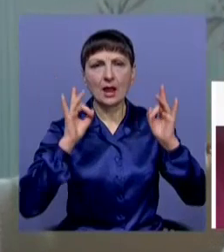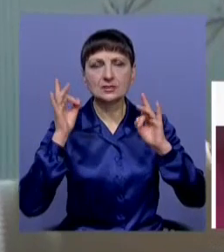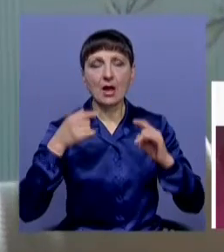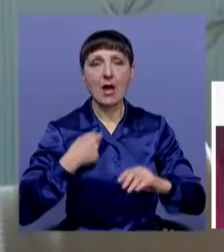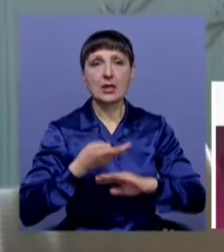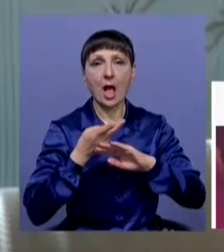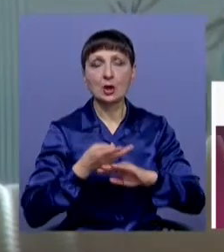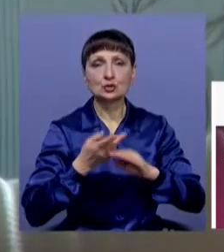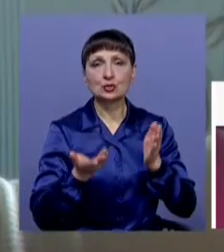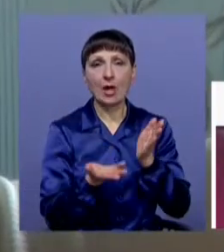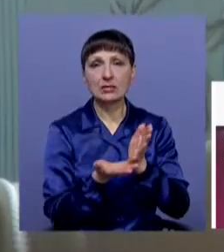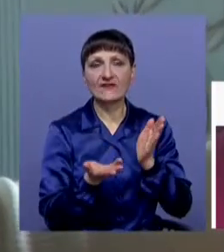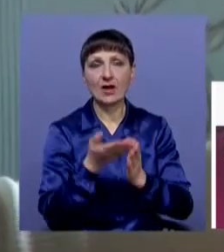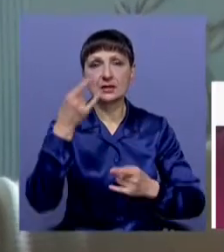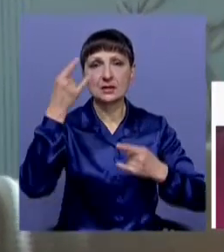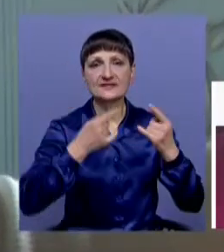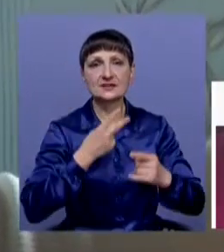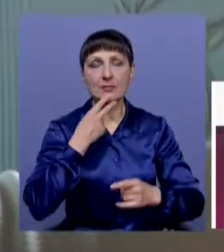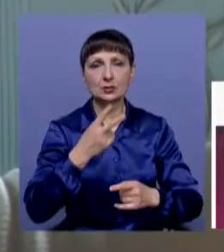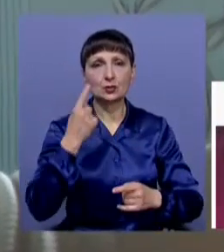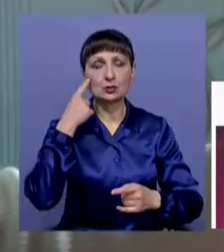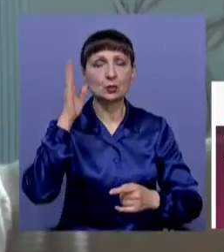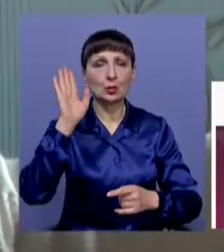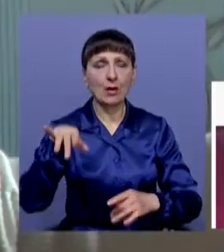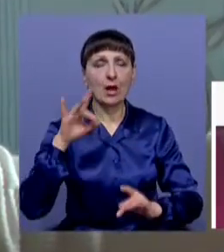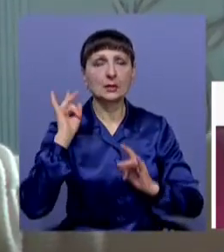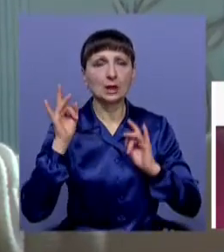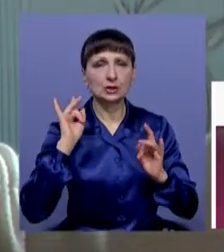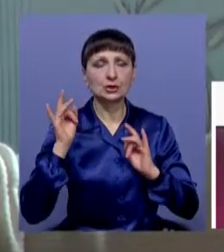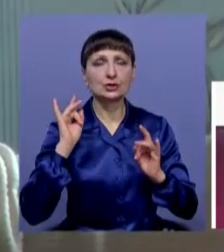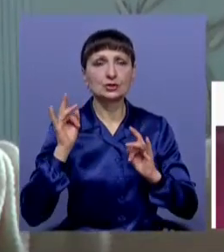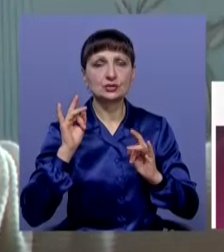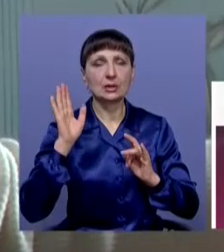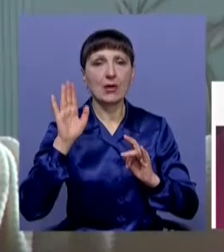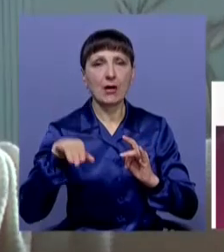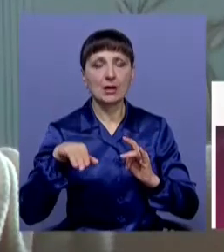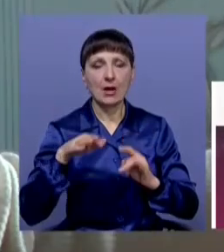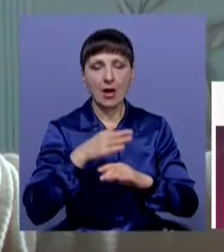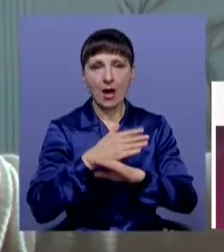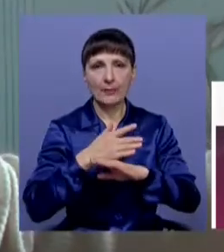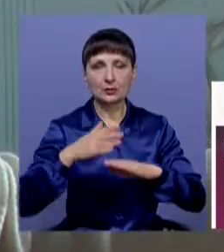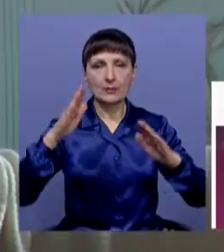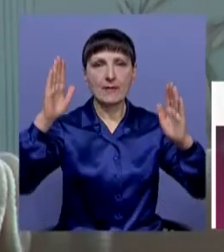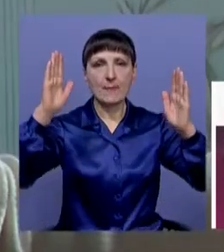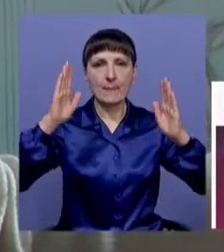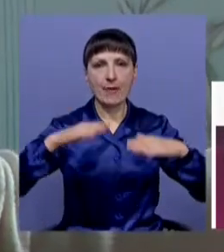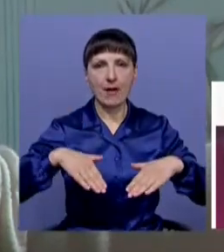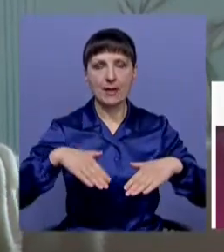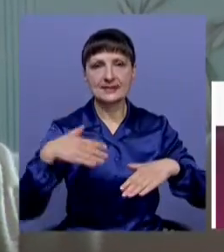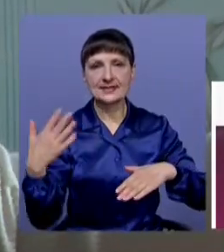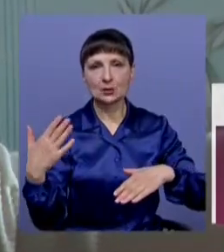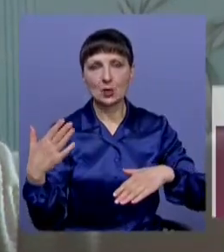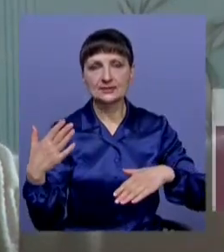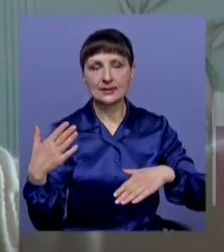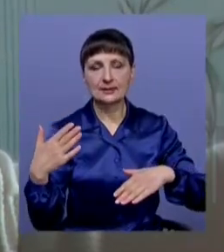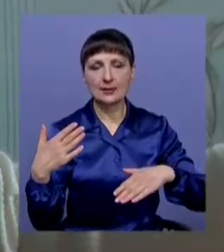на диване, телевизор смотрю, трещит. Ну, думаю, да, ладно, ой. Потрещит, потрещит, все. А потом, как начал трещать, с одной стороны